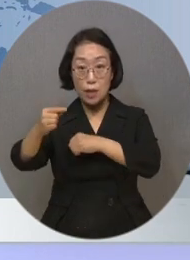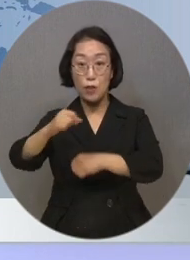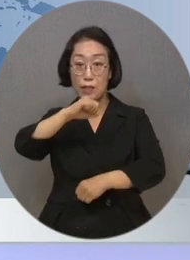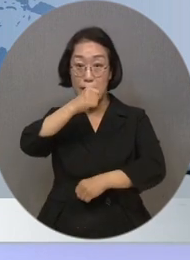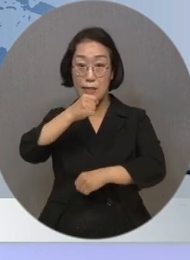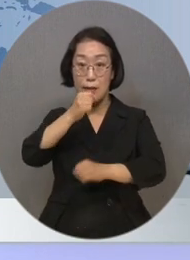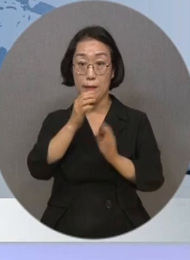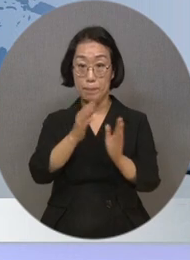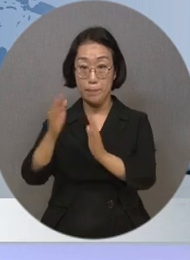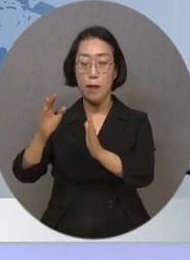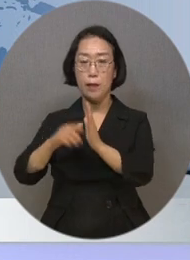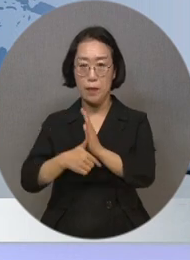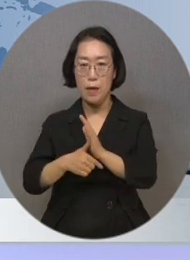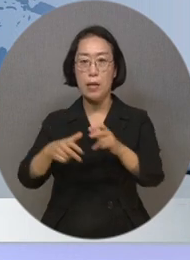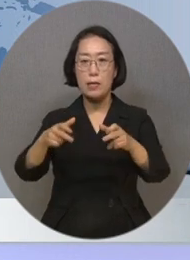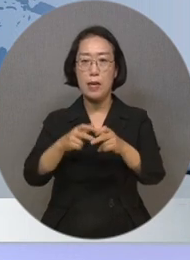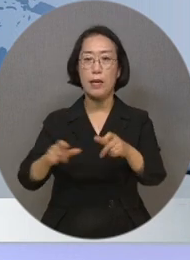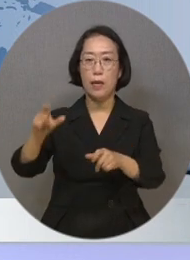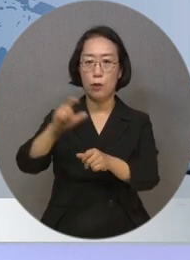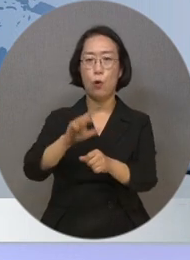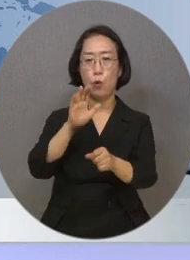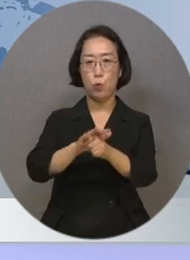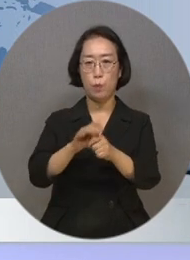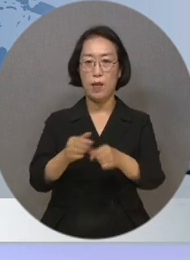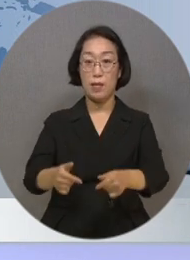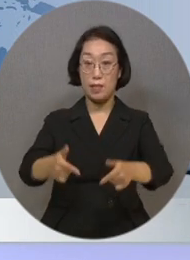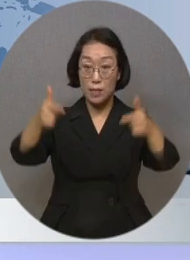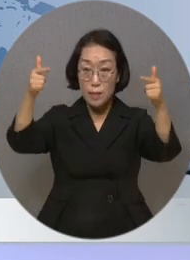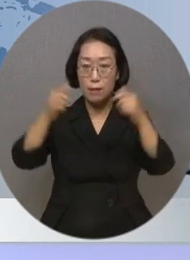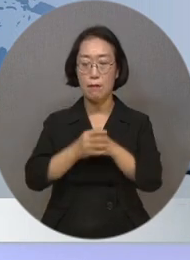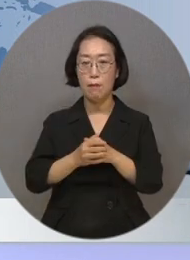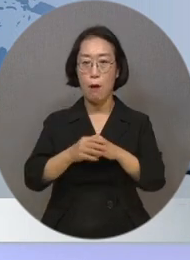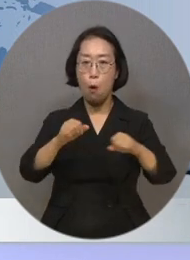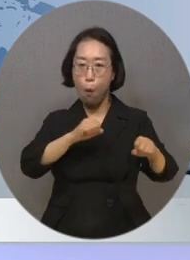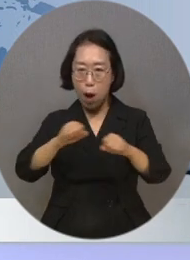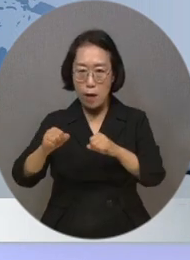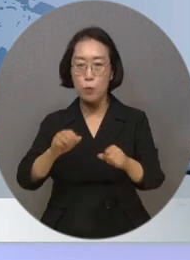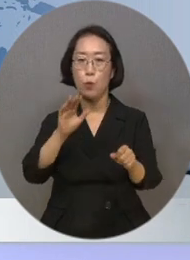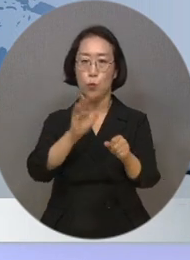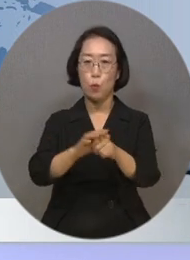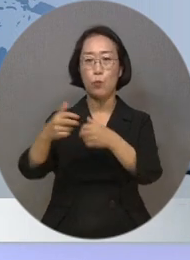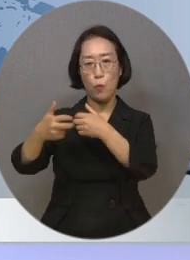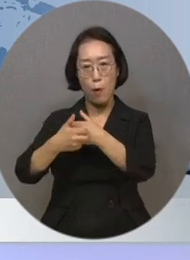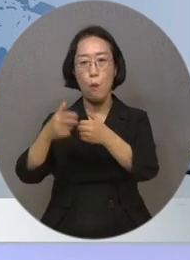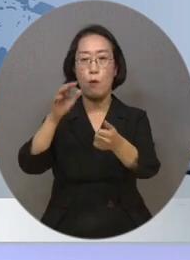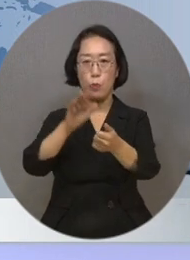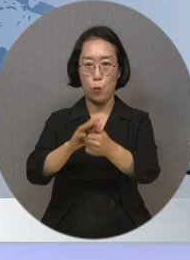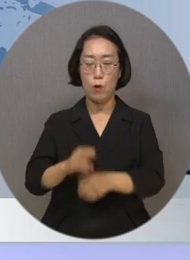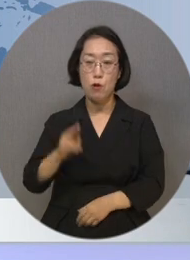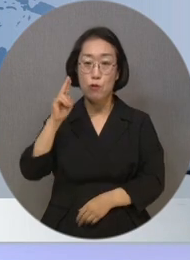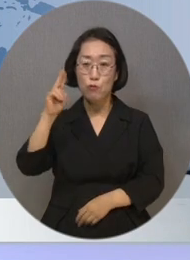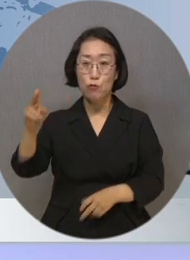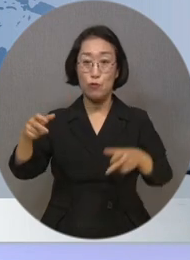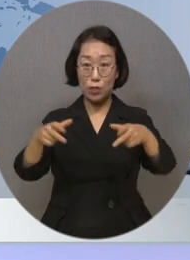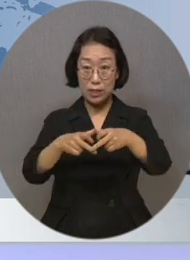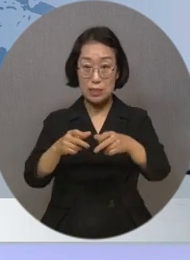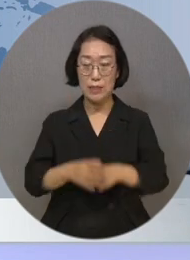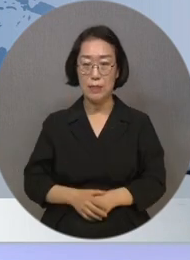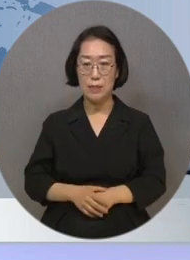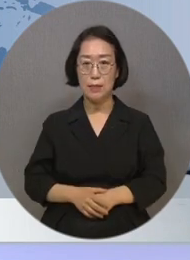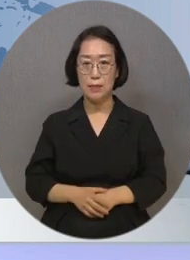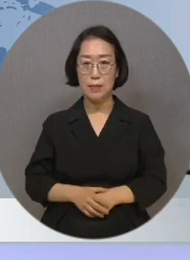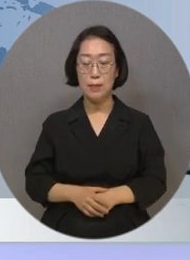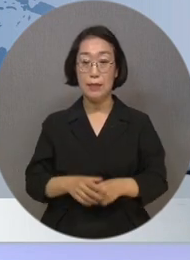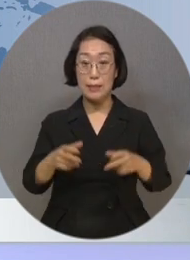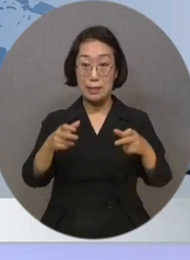장애인에 대한 지원을 강화하겠다고 밝혔는데요 활동 의료 지원을 늘리고 최중증 발달장애인 일대일